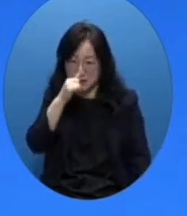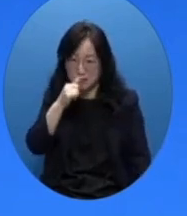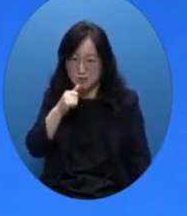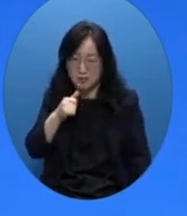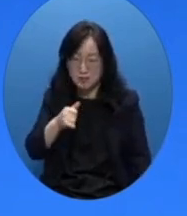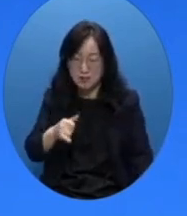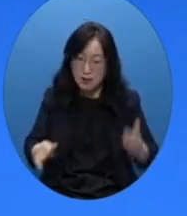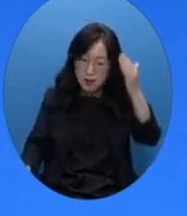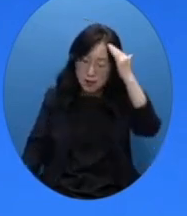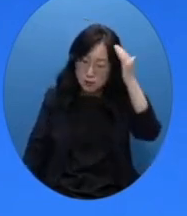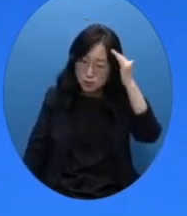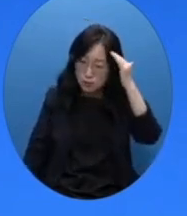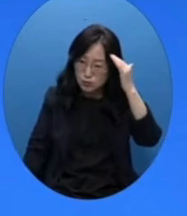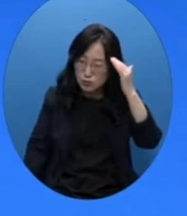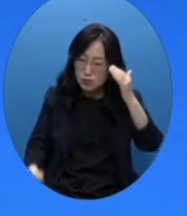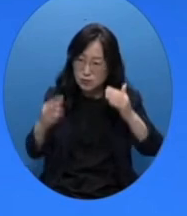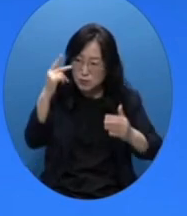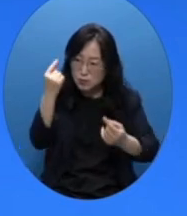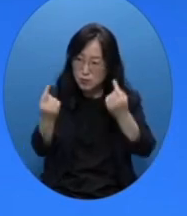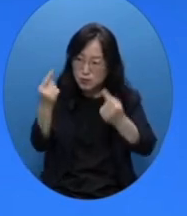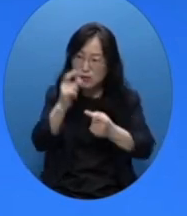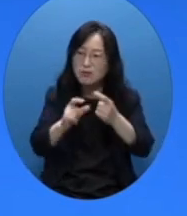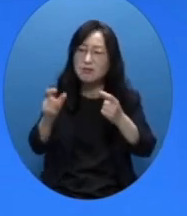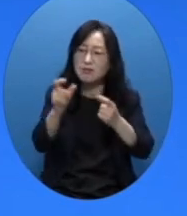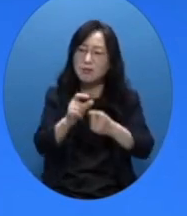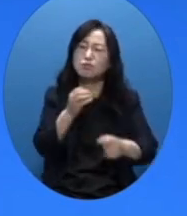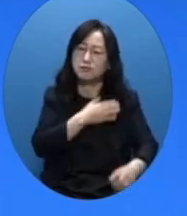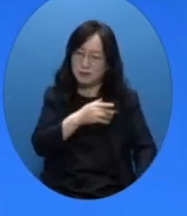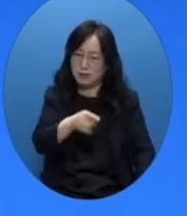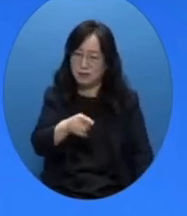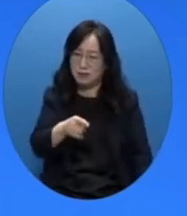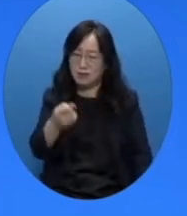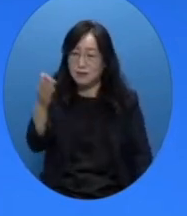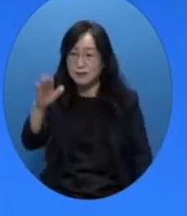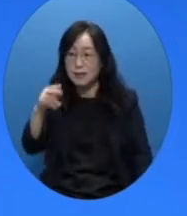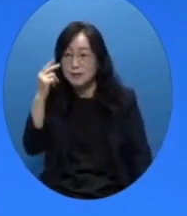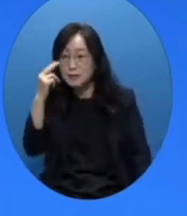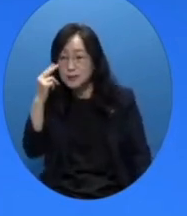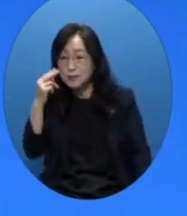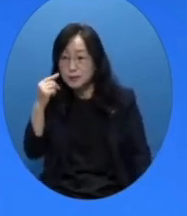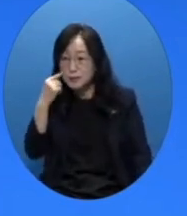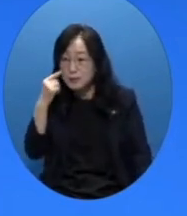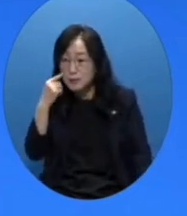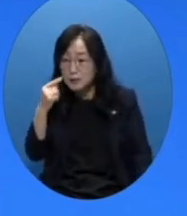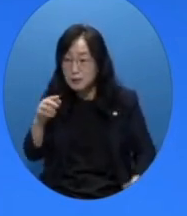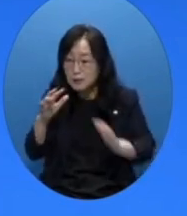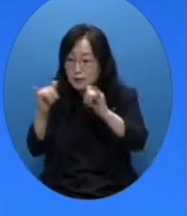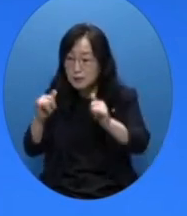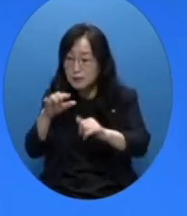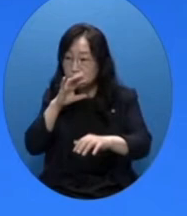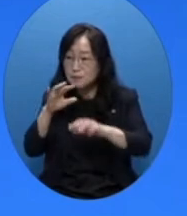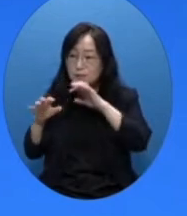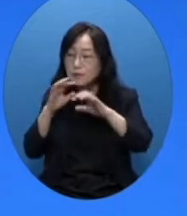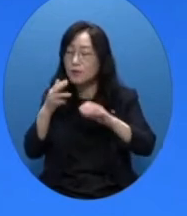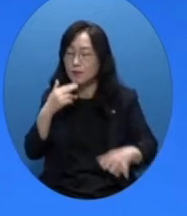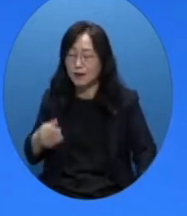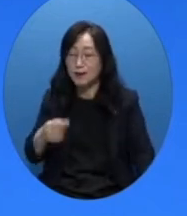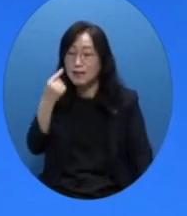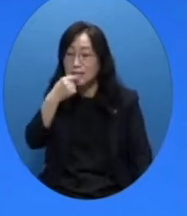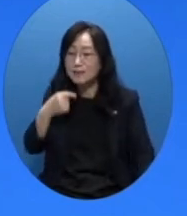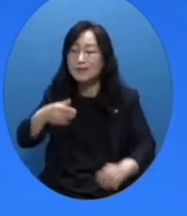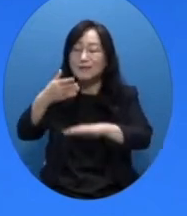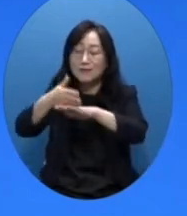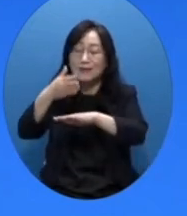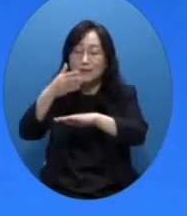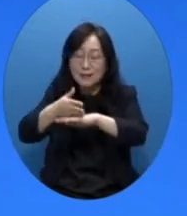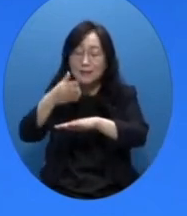삽니다. 그런데 미국에서는 제가 이렇게 불평 원만한 걸 들어보지 못하고 입만 열면 땡큐,